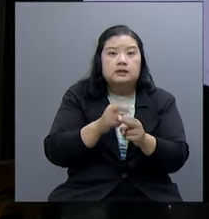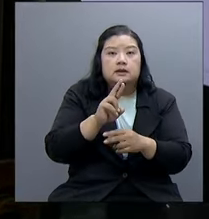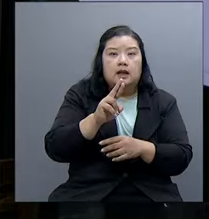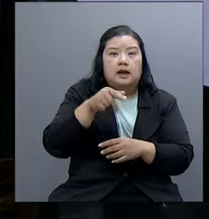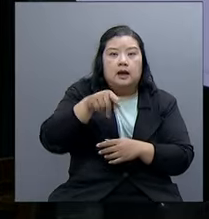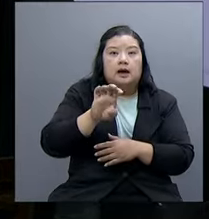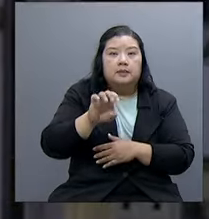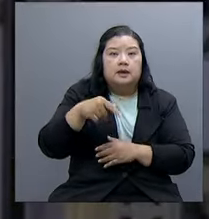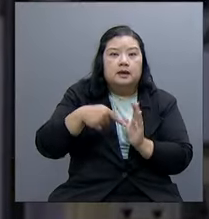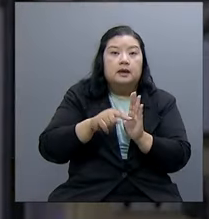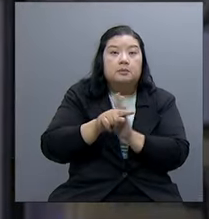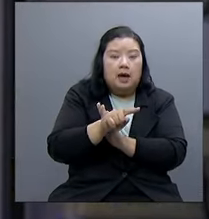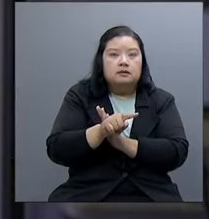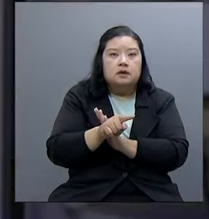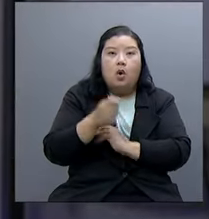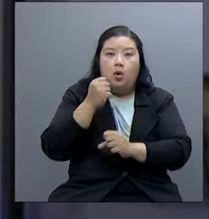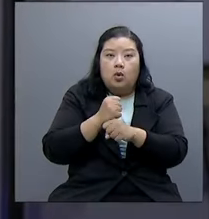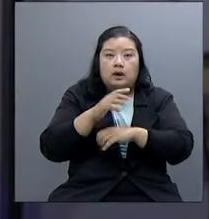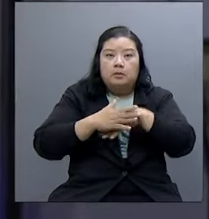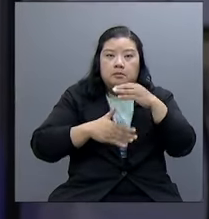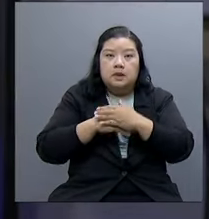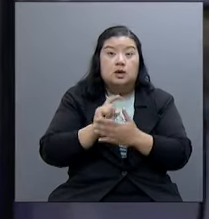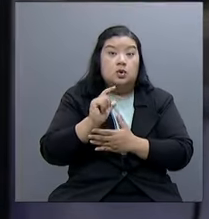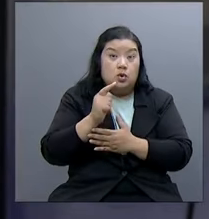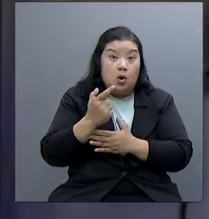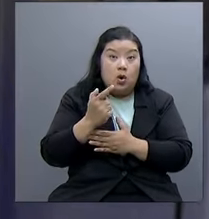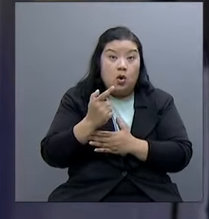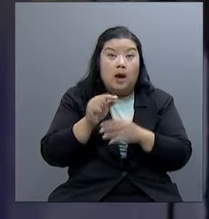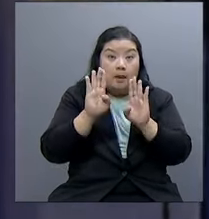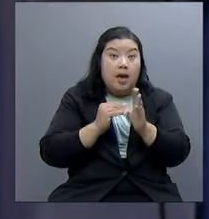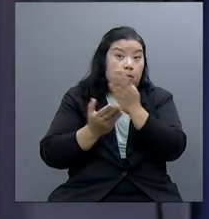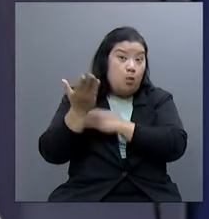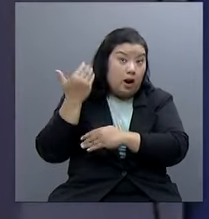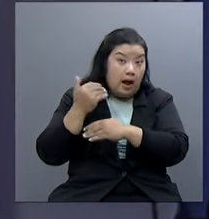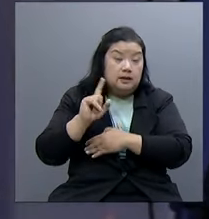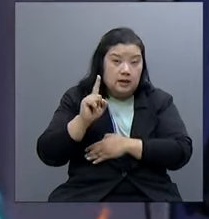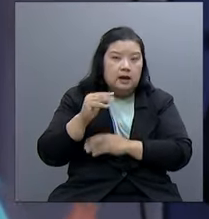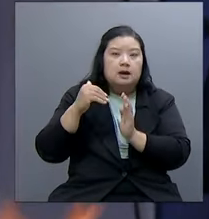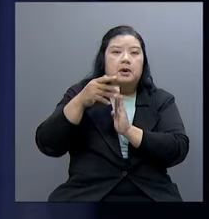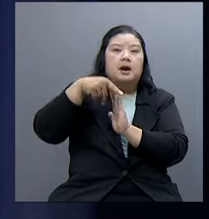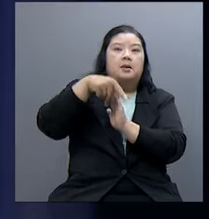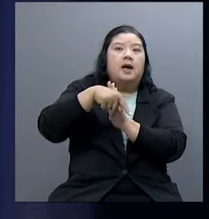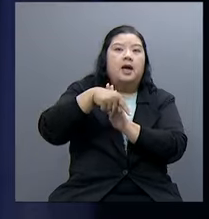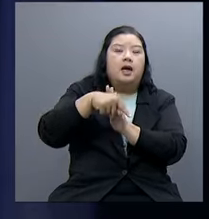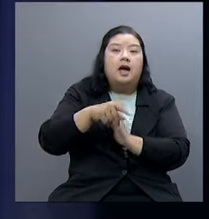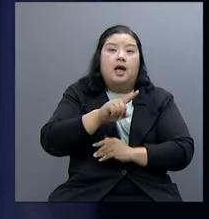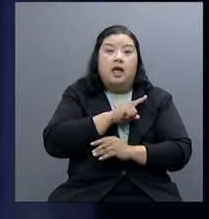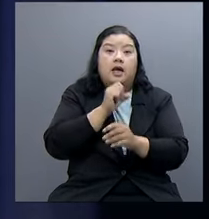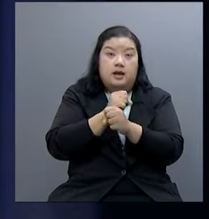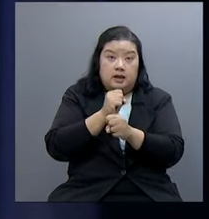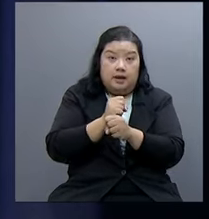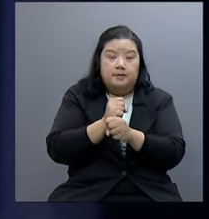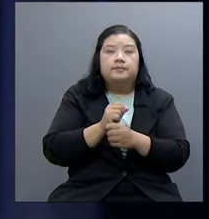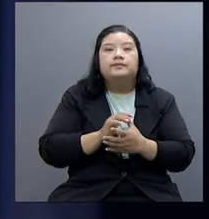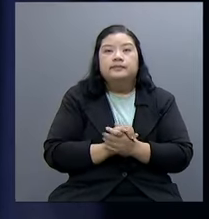ท ทิปจัชั่งทองโบราณ ชาวตำบนบ้านหนุน อำเภอ 2 จัหวแพร่ได้สร้างทำขึนมา เพื่อสรางรายได้นะคะโดยคระพี